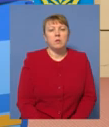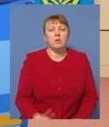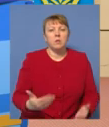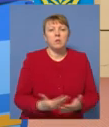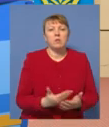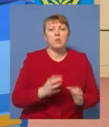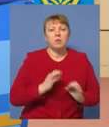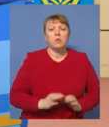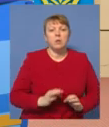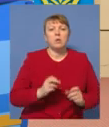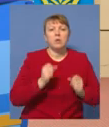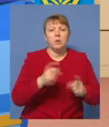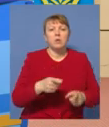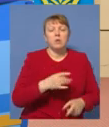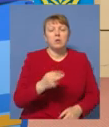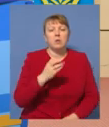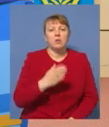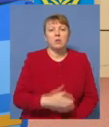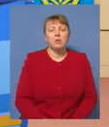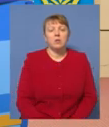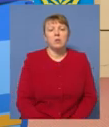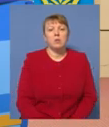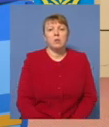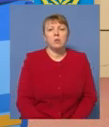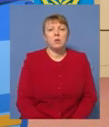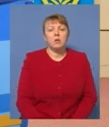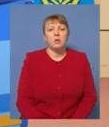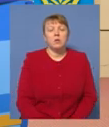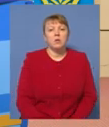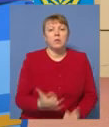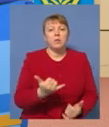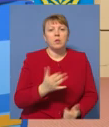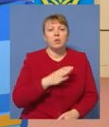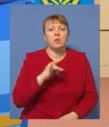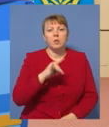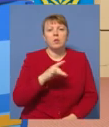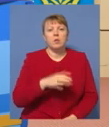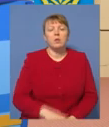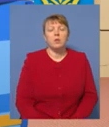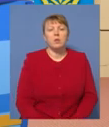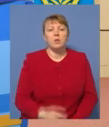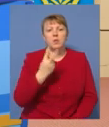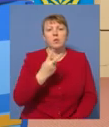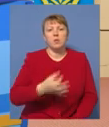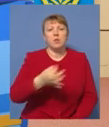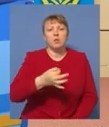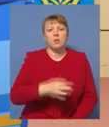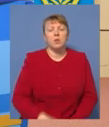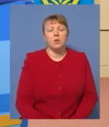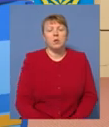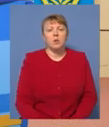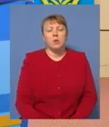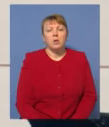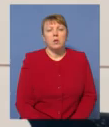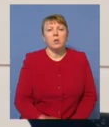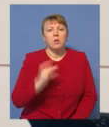Прокурор сам будет принимать свое производство. Сейчас уже запущен пилотный проект в двух областях. Это, по-моему,